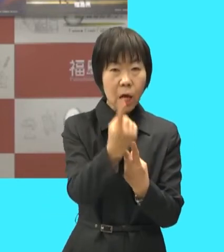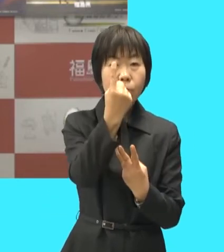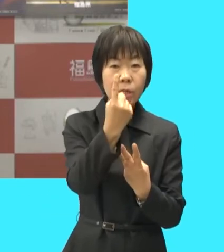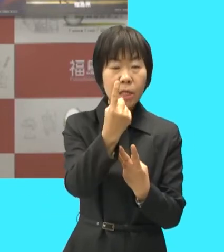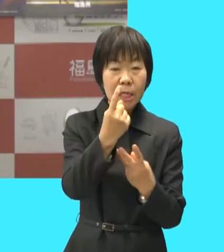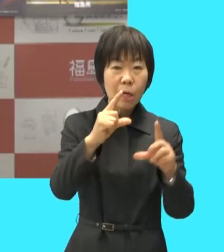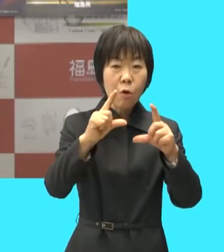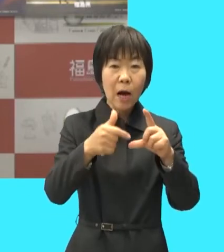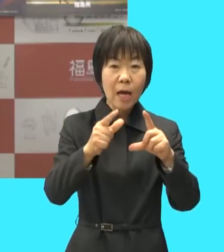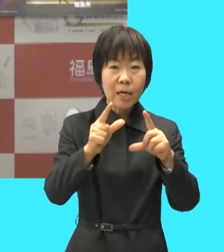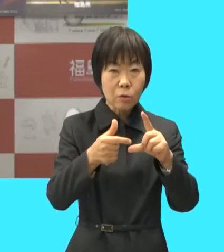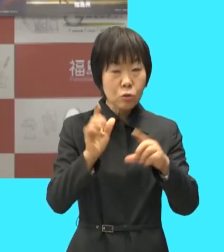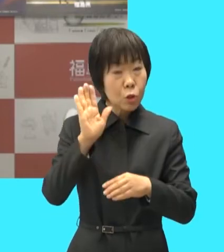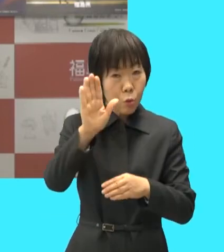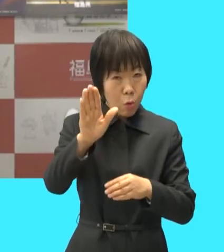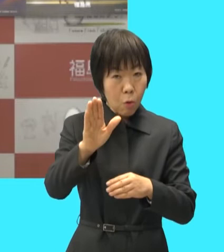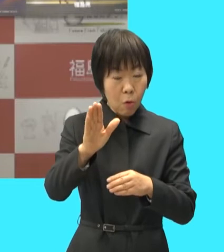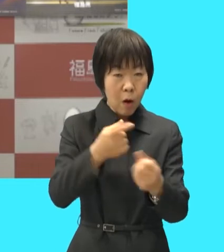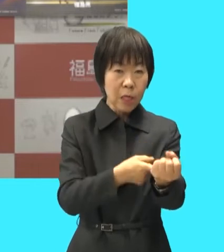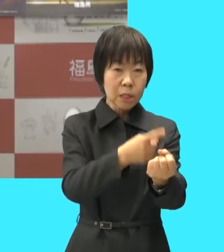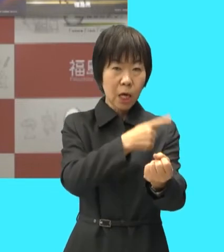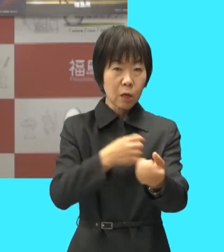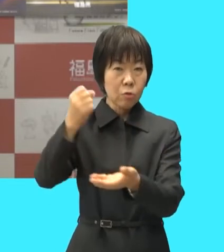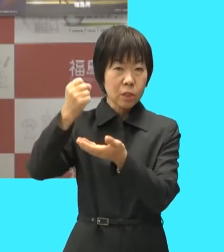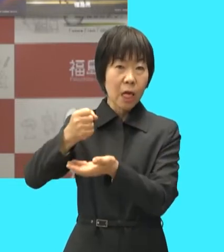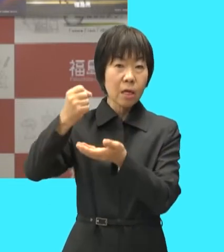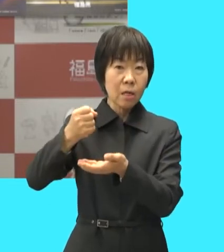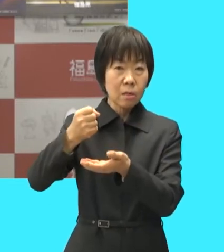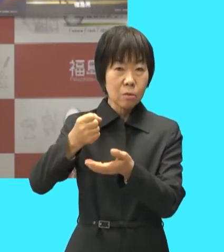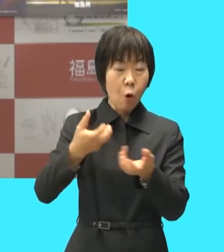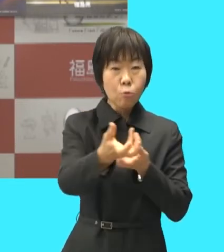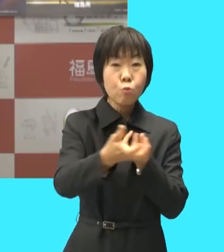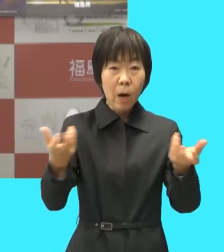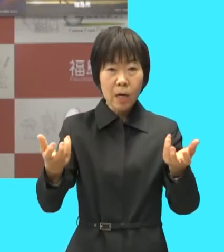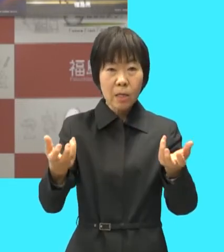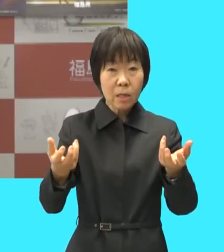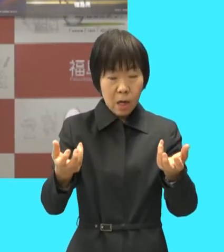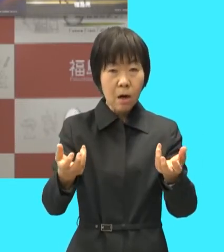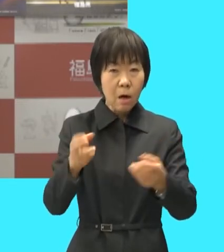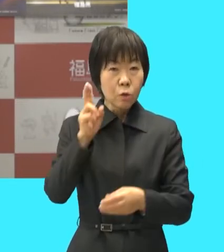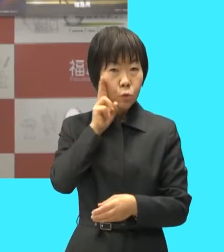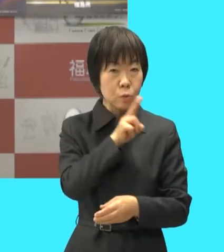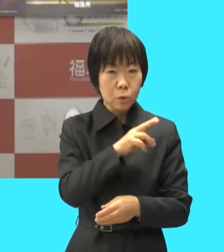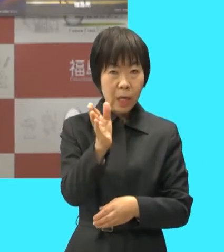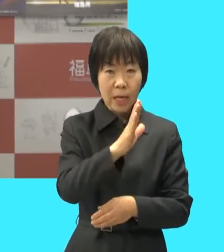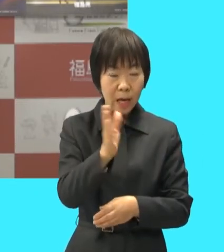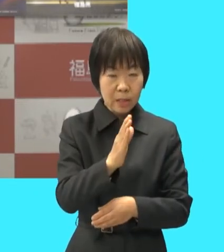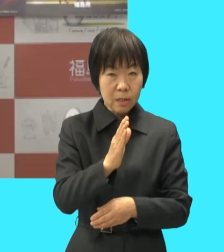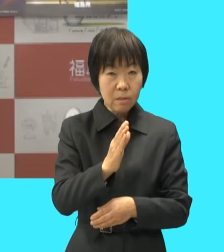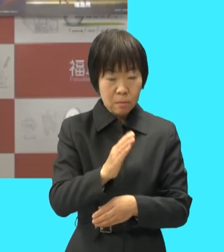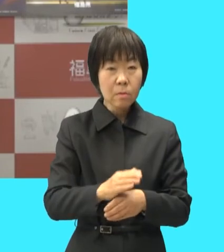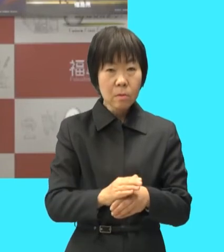ですね、あまり分権と、税源の分配というのがですね、あまりうまくいってないんじゃないかな